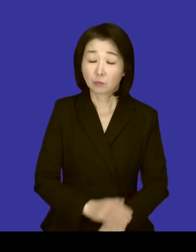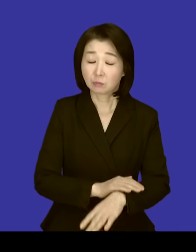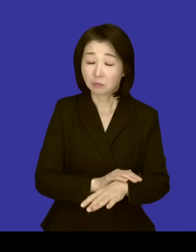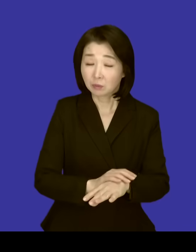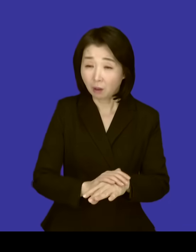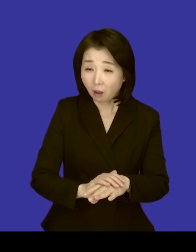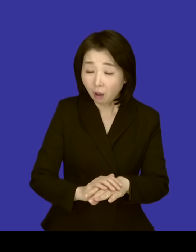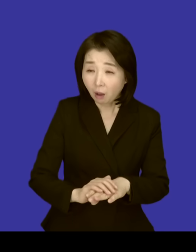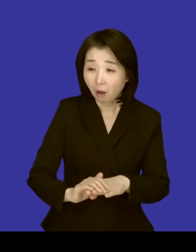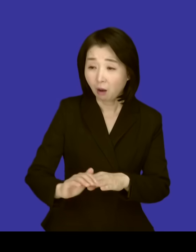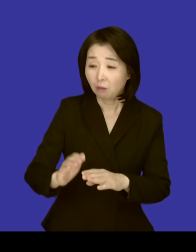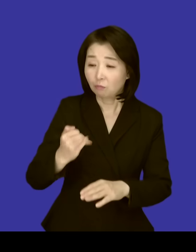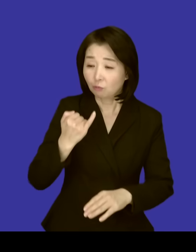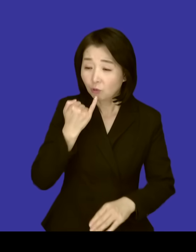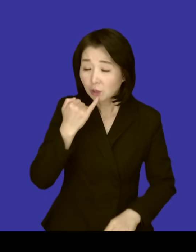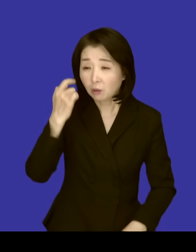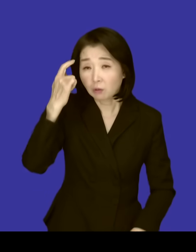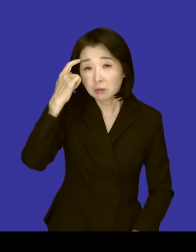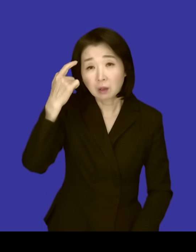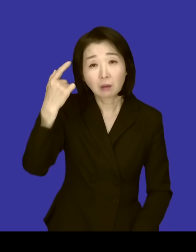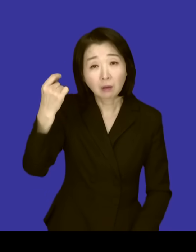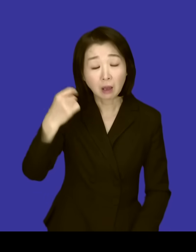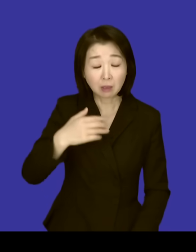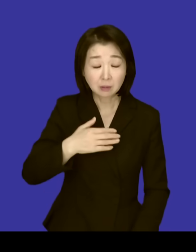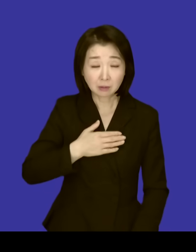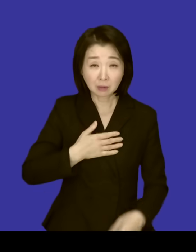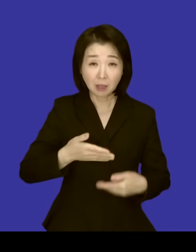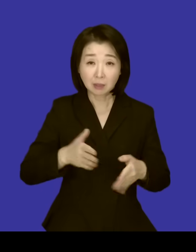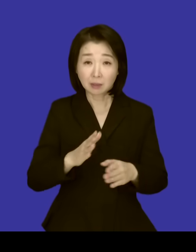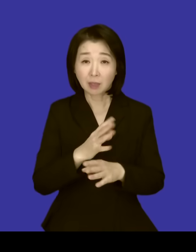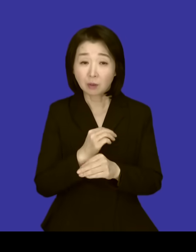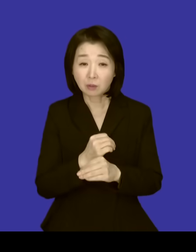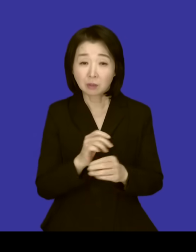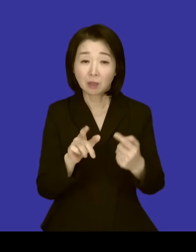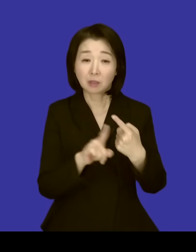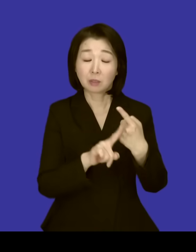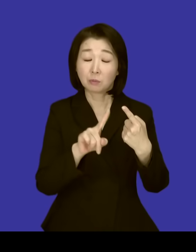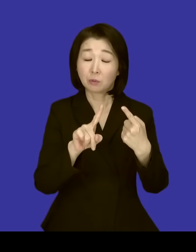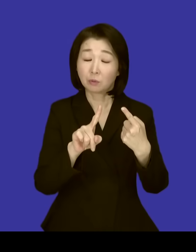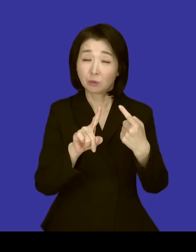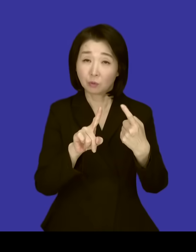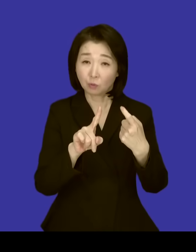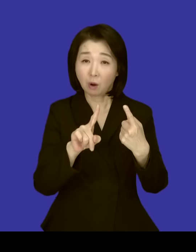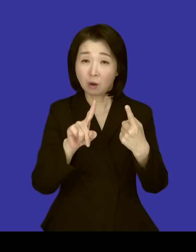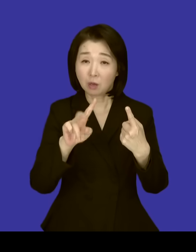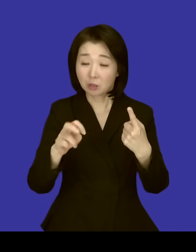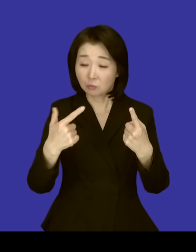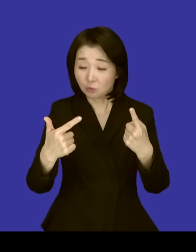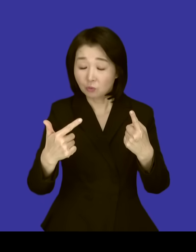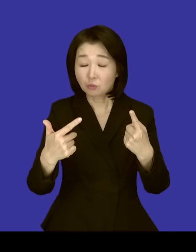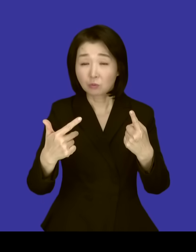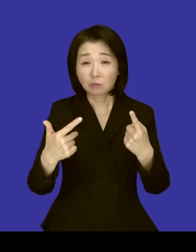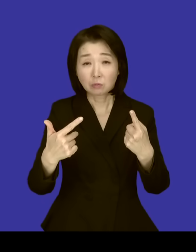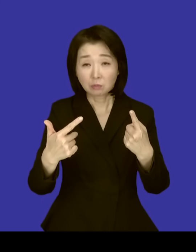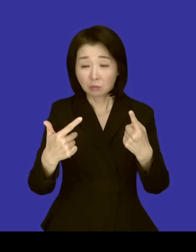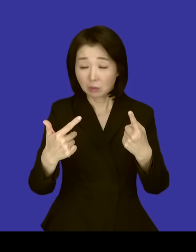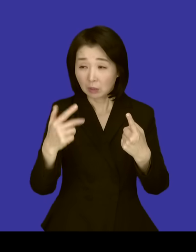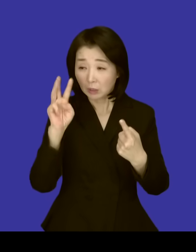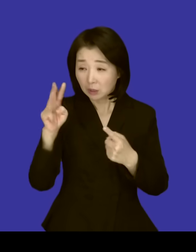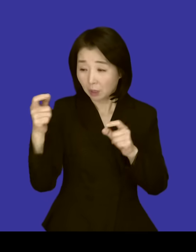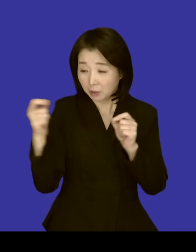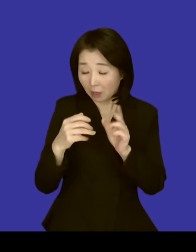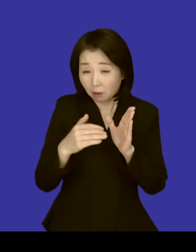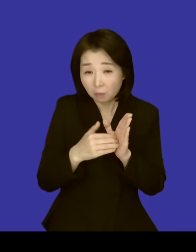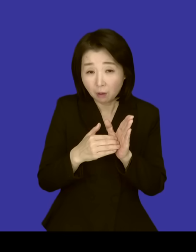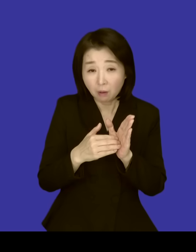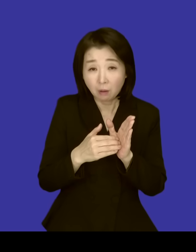싶었는데 제가 11월 26일이 생일인데 네. 이제 한 3일 앞두고 갑자기 학교에서 집에 돌아왔는데 예.